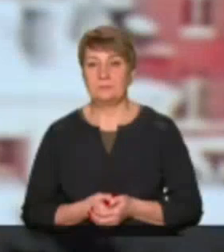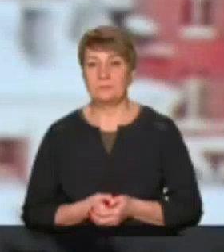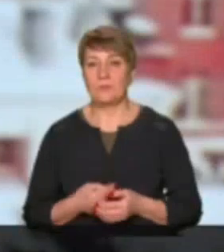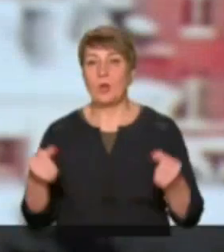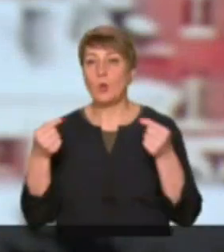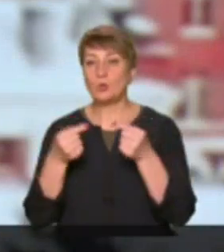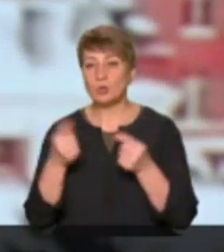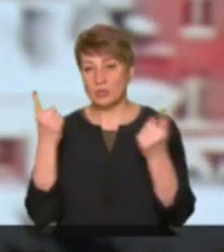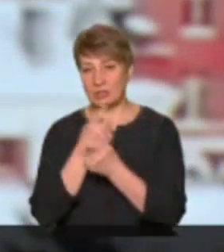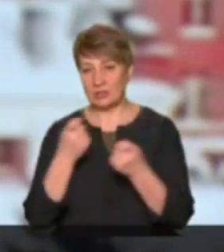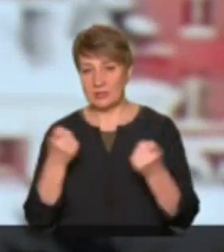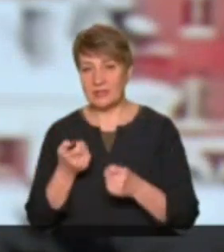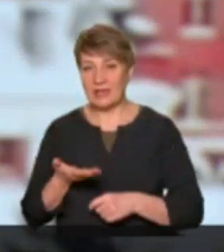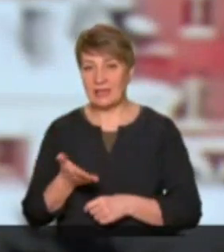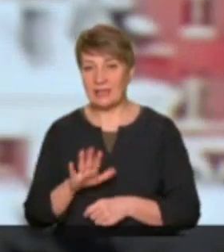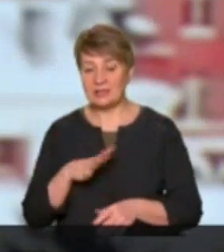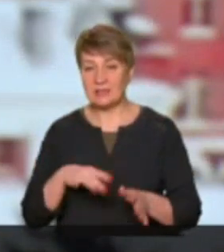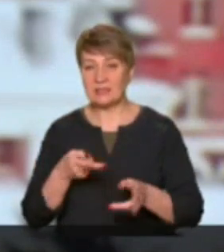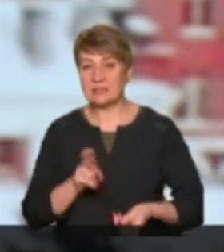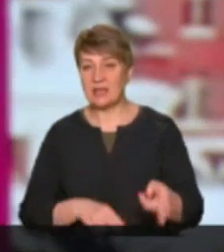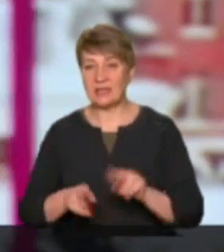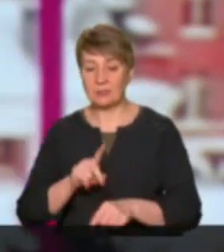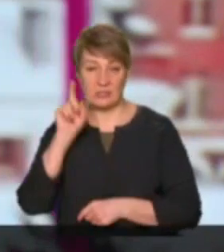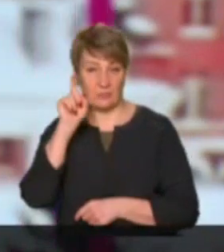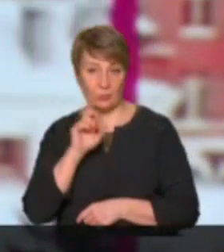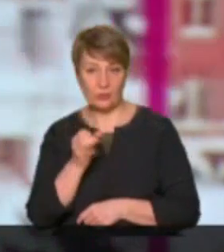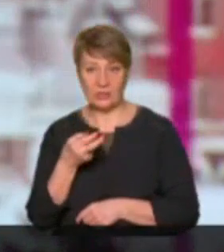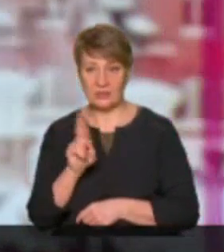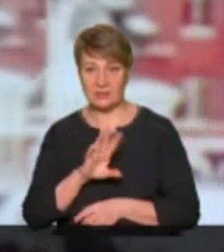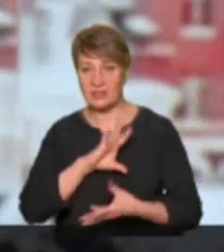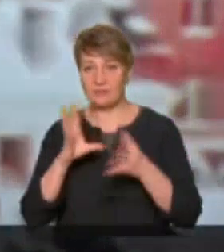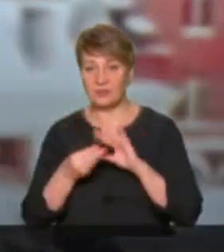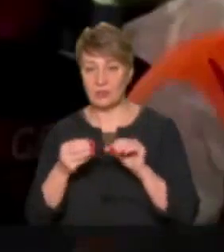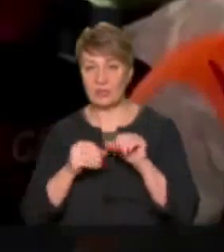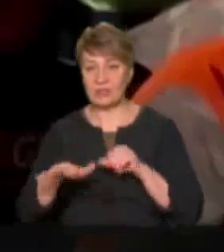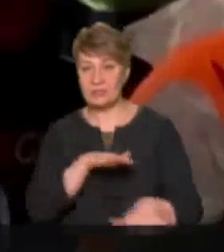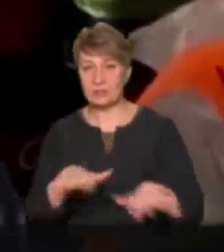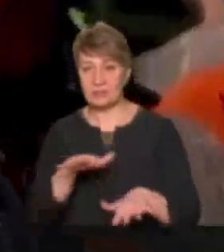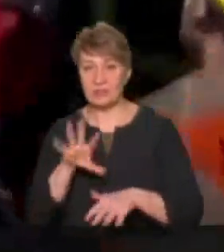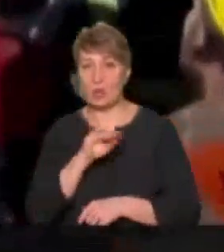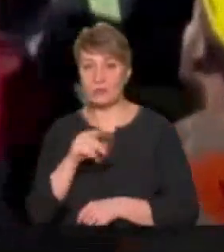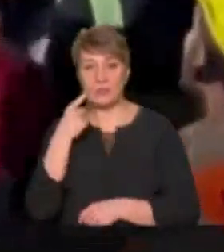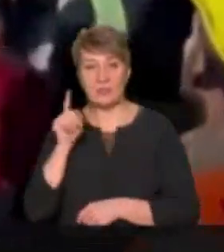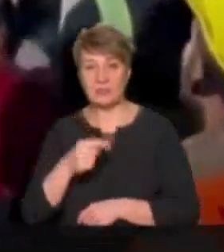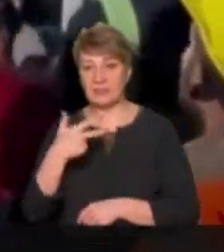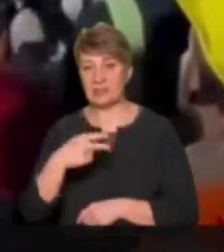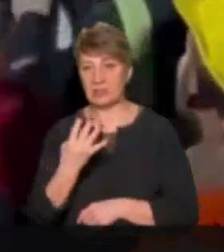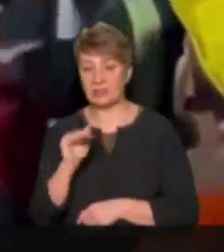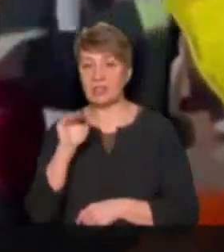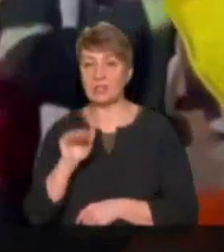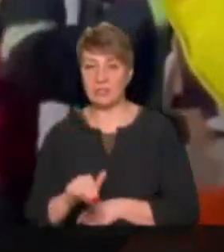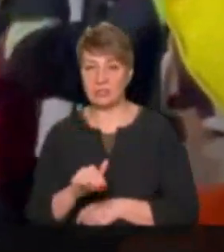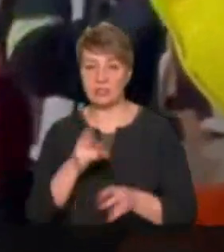уточнені дані щодо кількості загиблих у Туреччині та Сирії в результаті землетрусу. Нині офіційно відомо про понад 34 тисячі